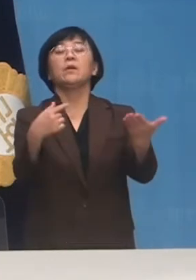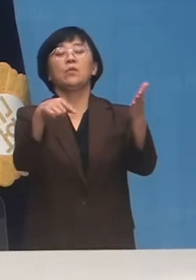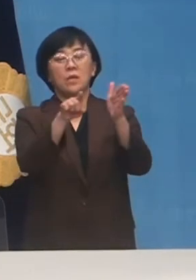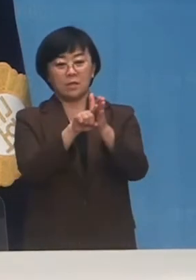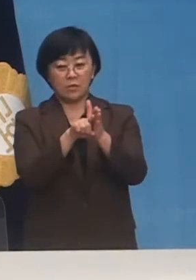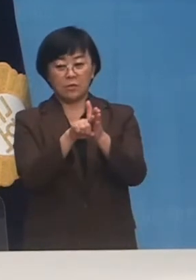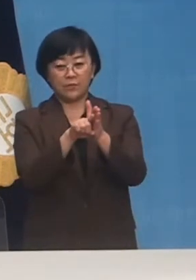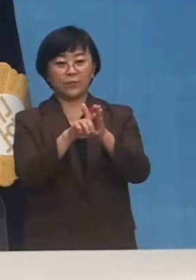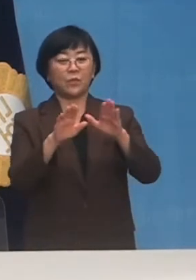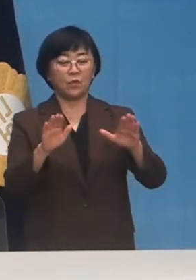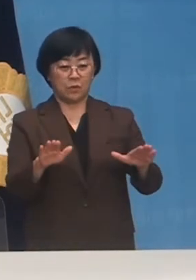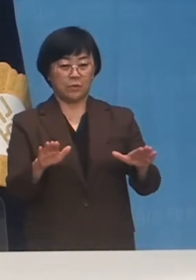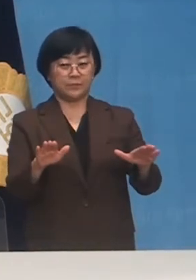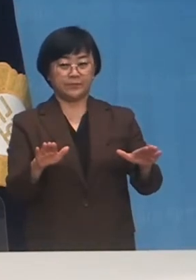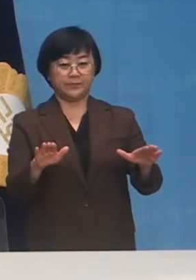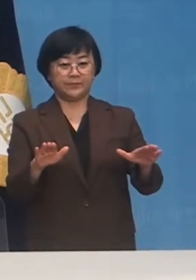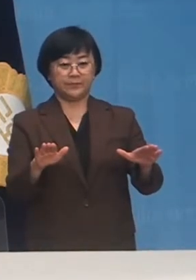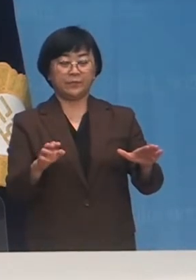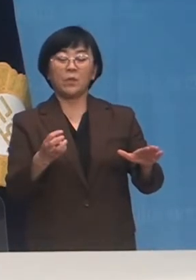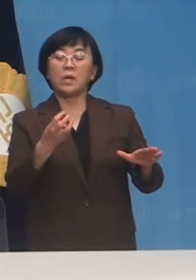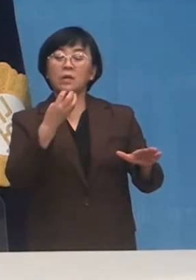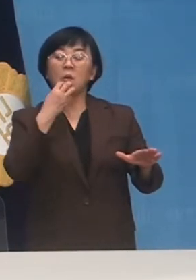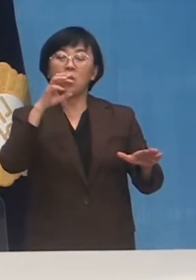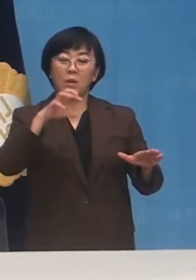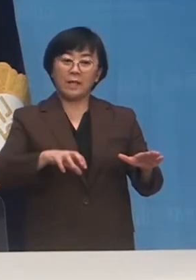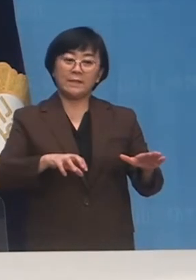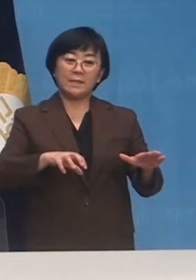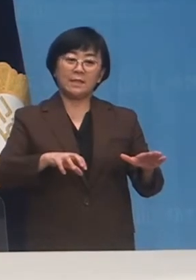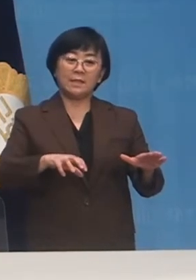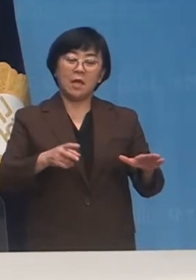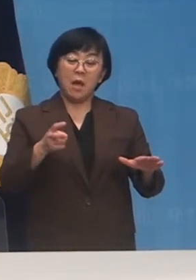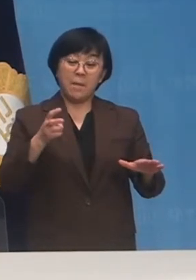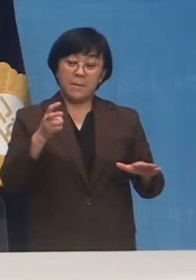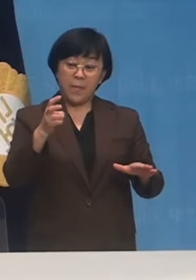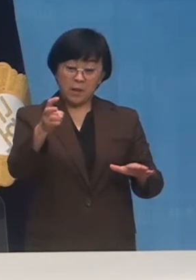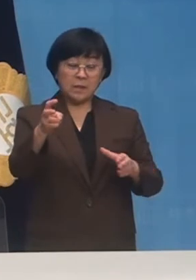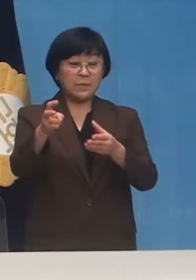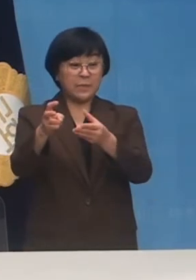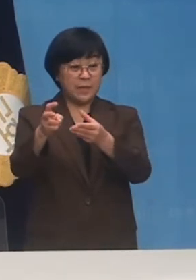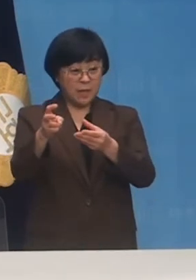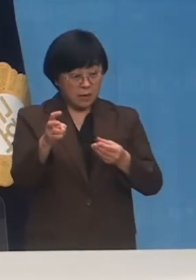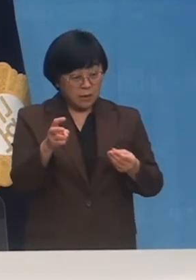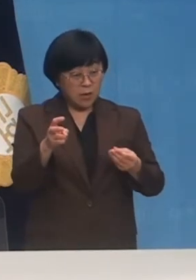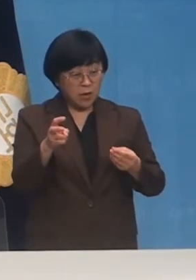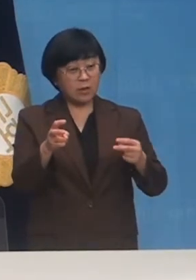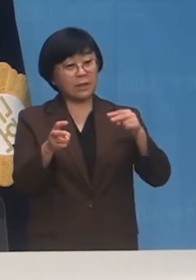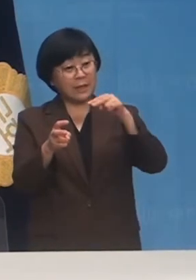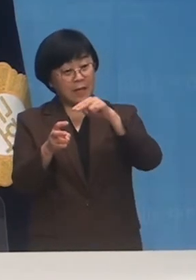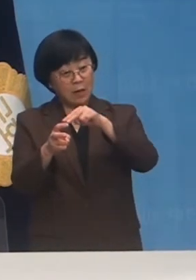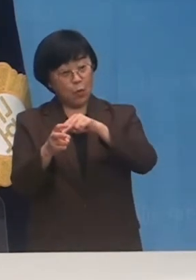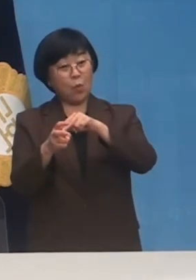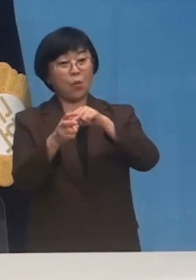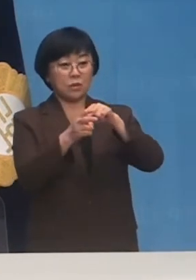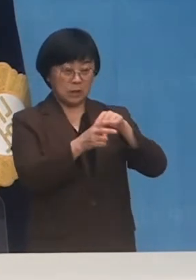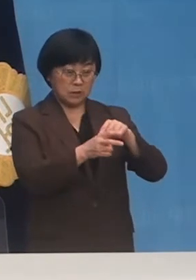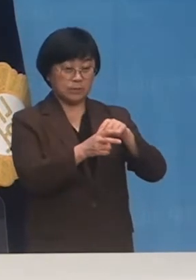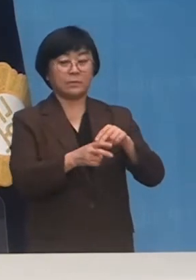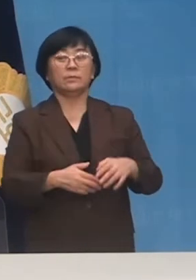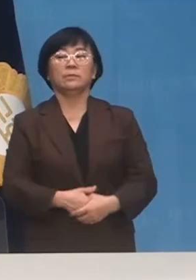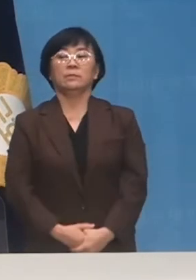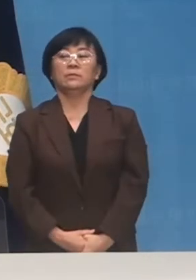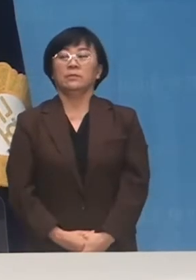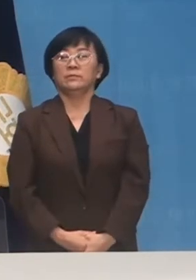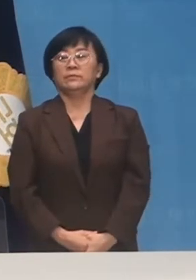주시려고 오늘 이렇게 서울까지 버스를 배정해서 이렇게 오셨습니다.